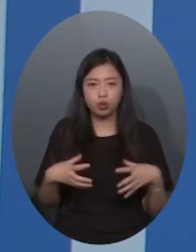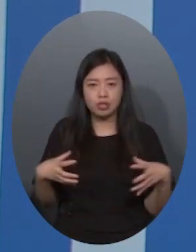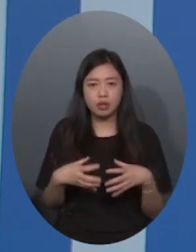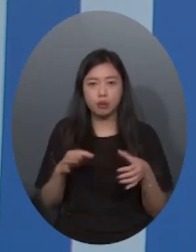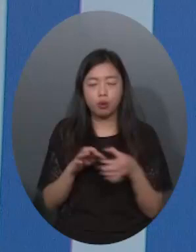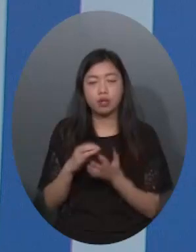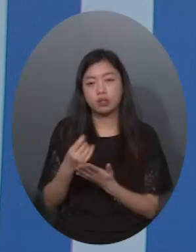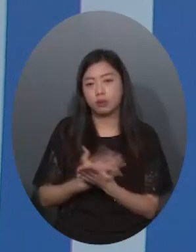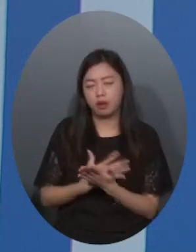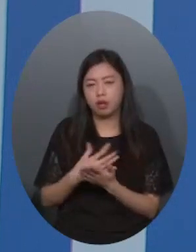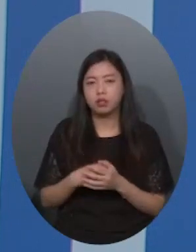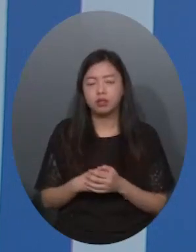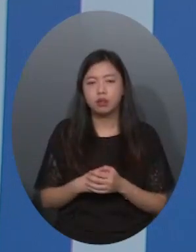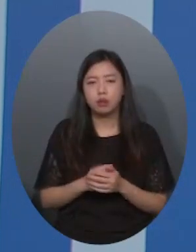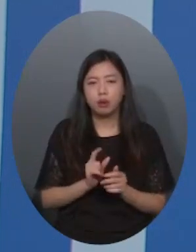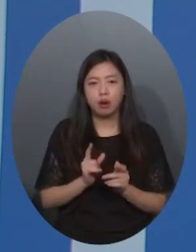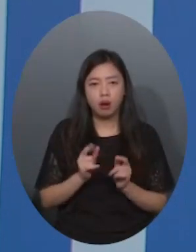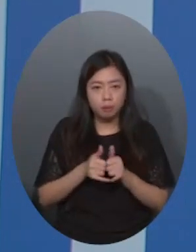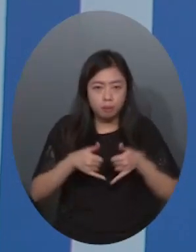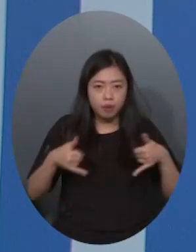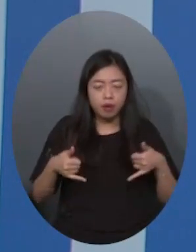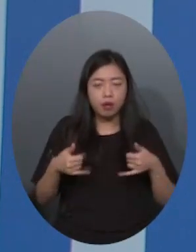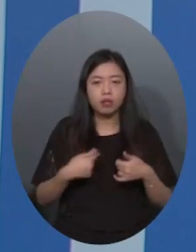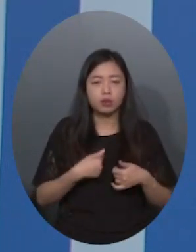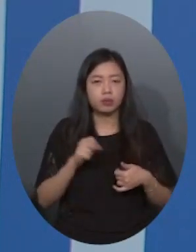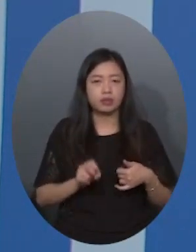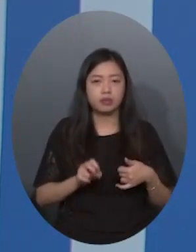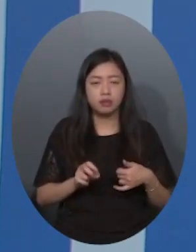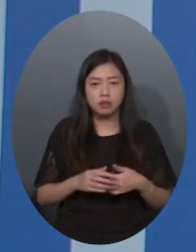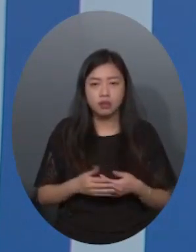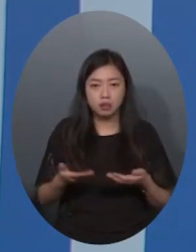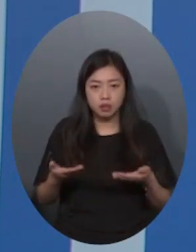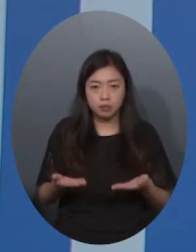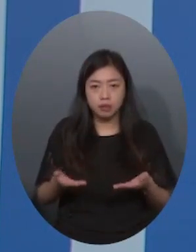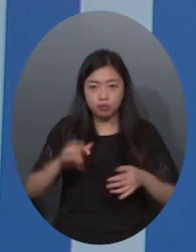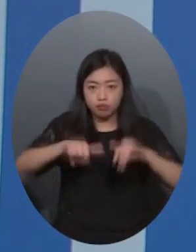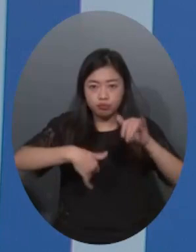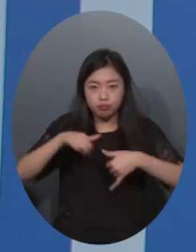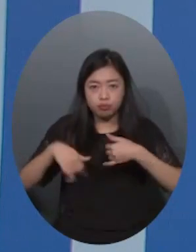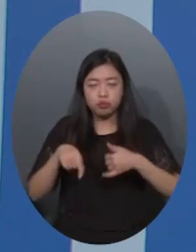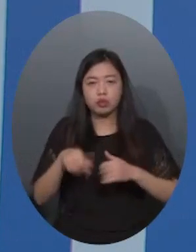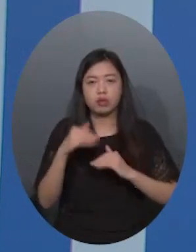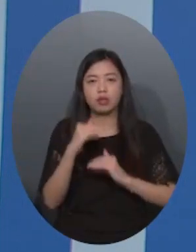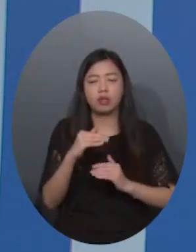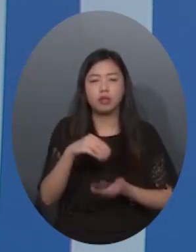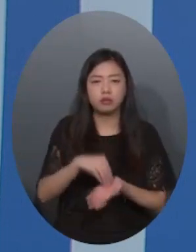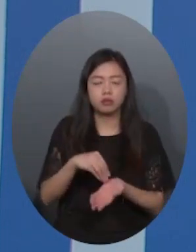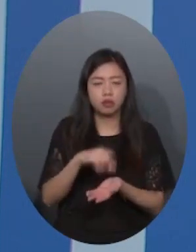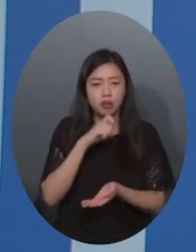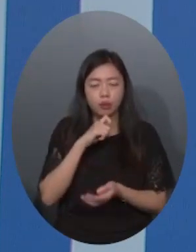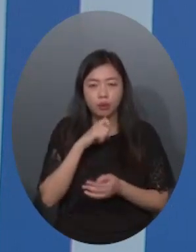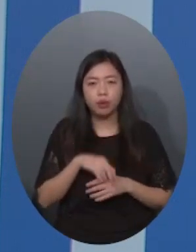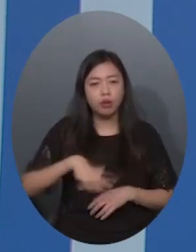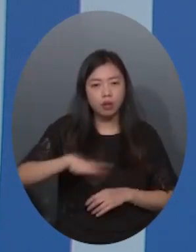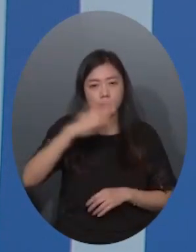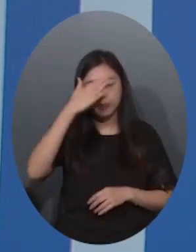相關條例及保持社交距離，今日出席的人數有一定的限制。我們明